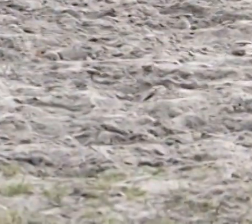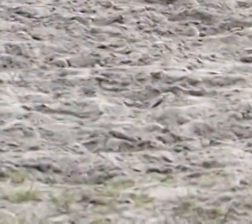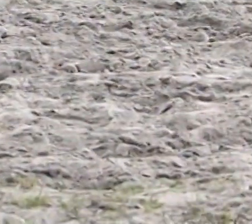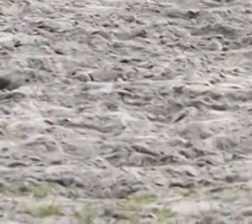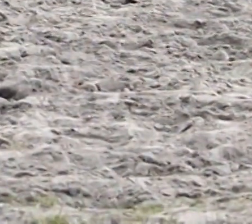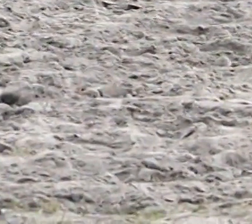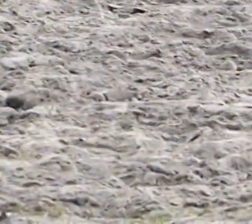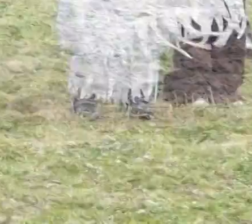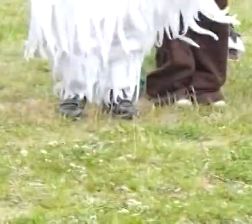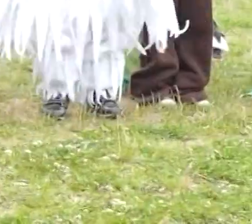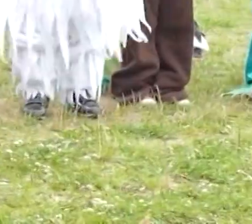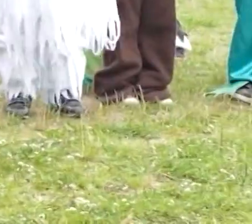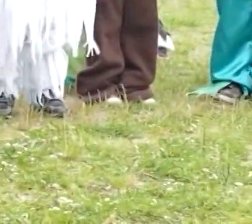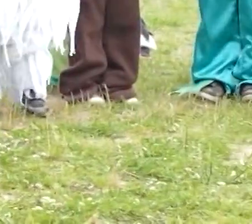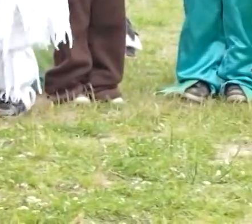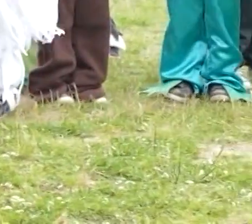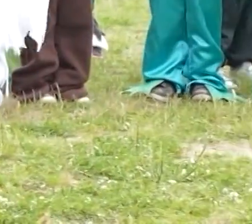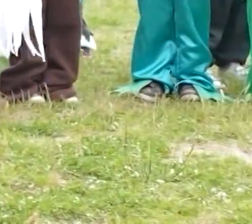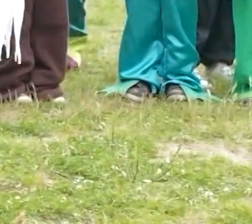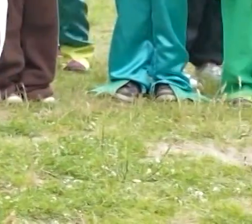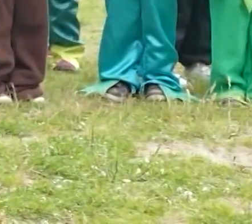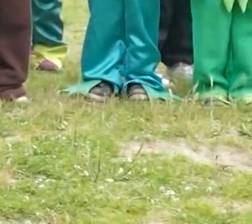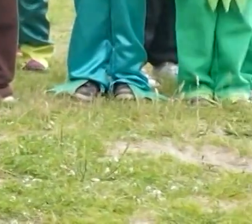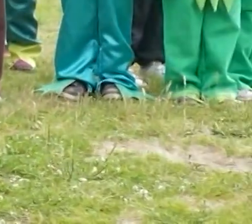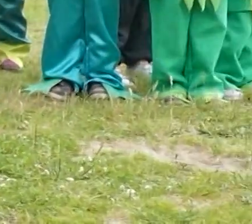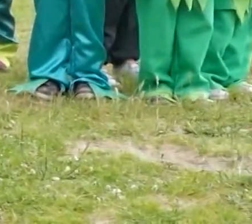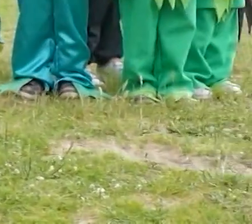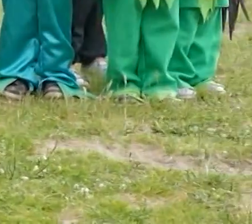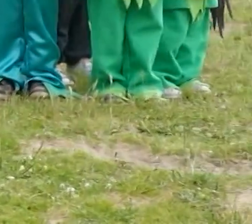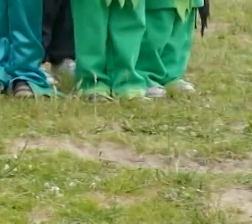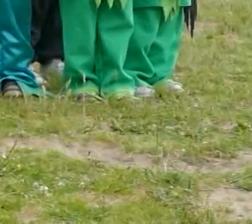lis. Zwierzątkowo, zwierzątkowo zobaczycie dziś.